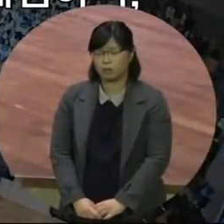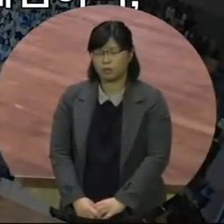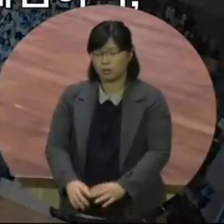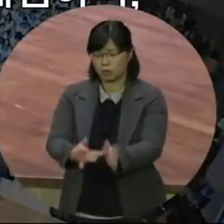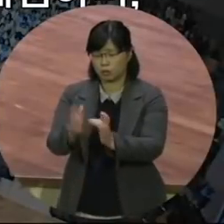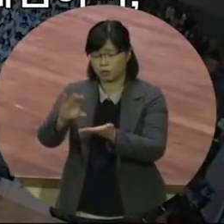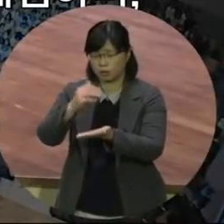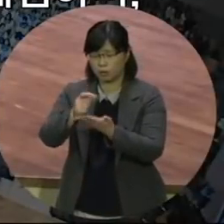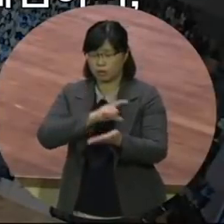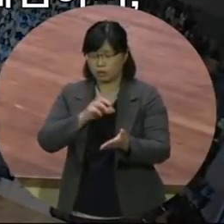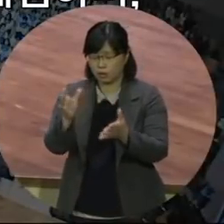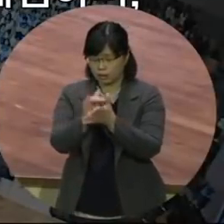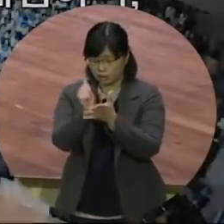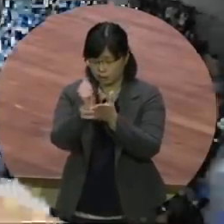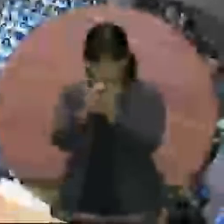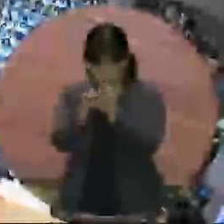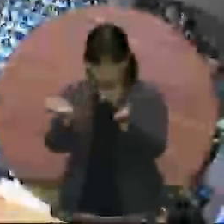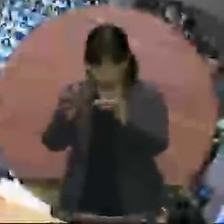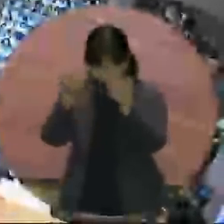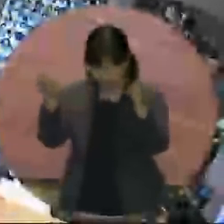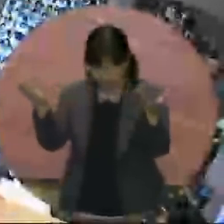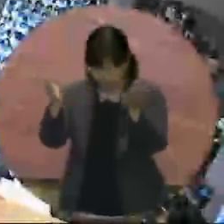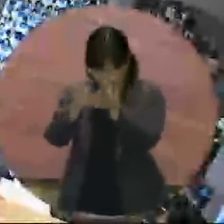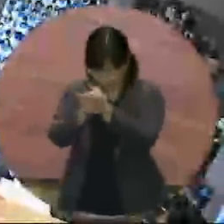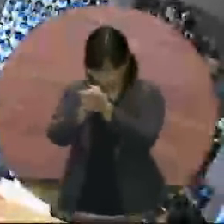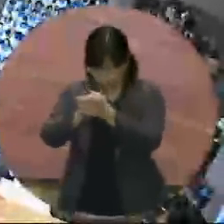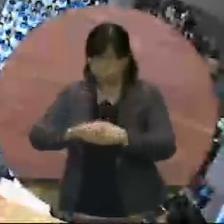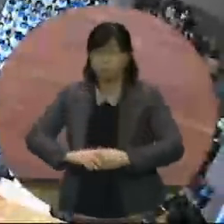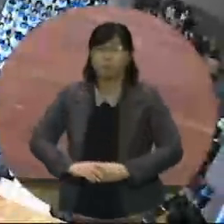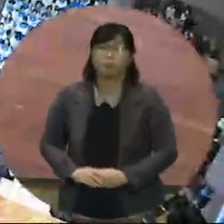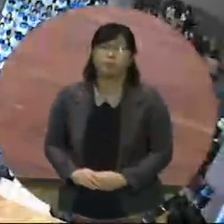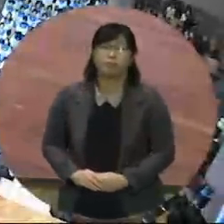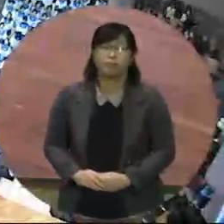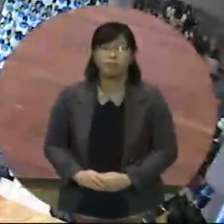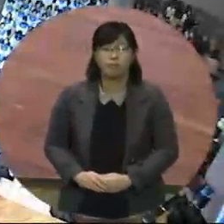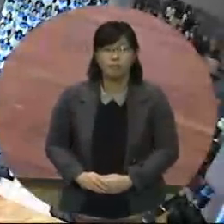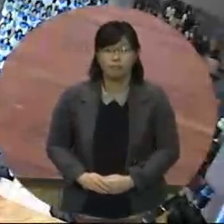이름으로 기도드리옵나이다. 아멘.